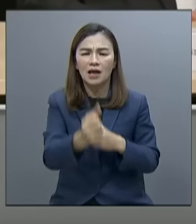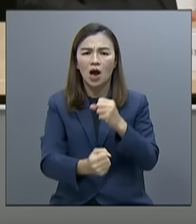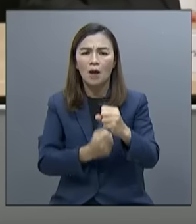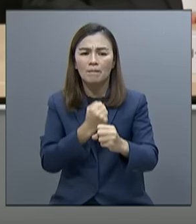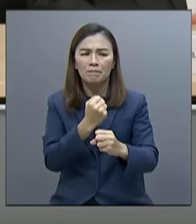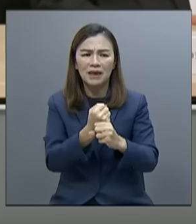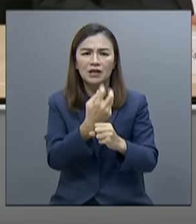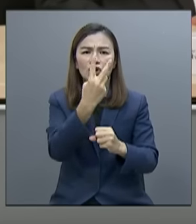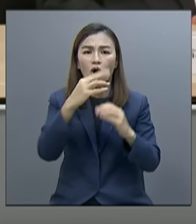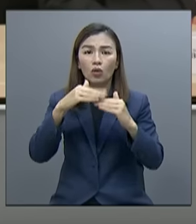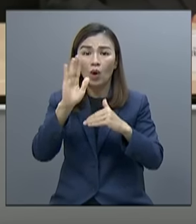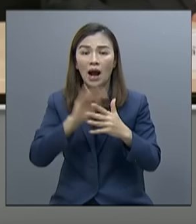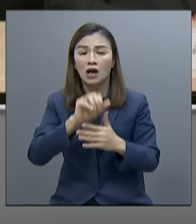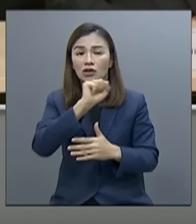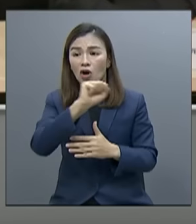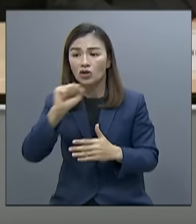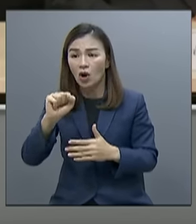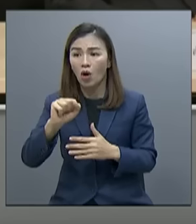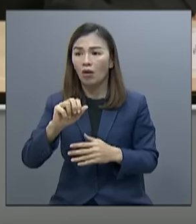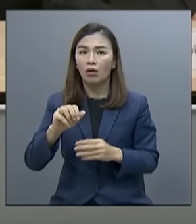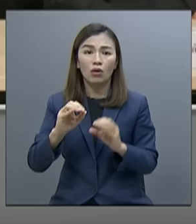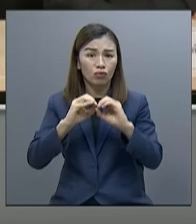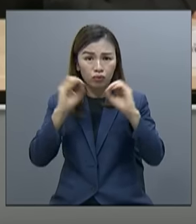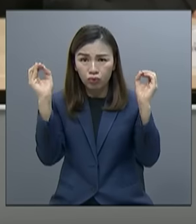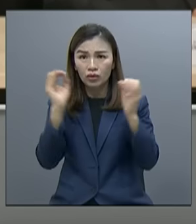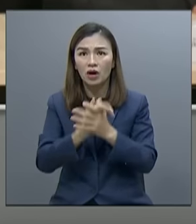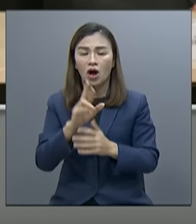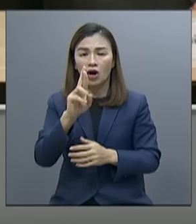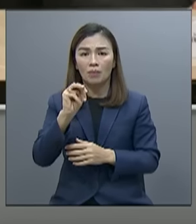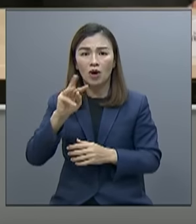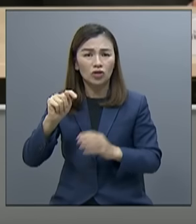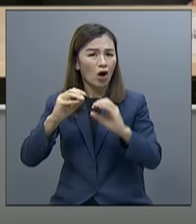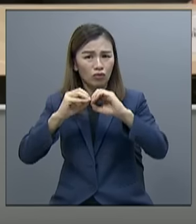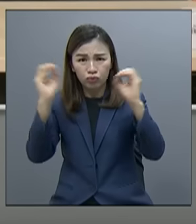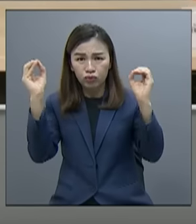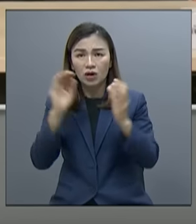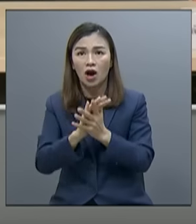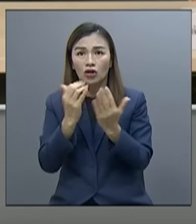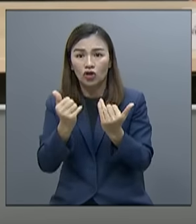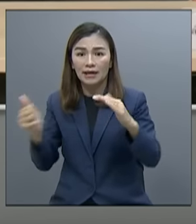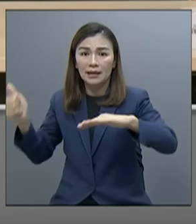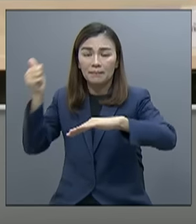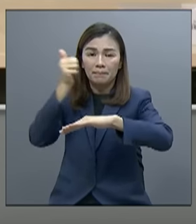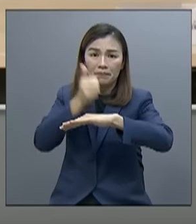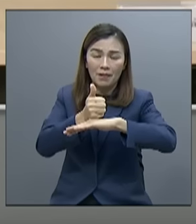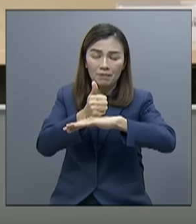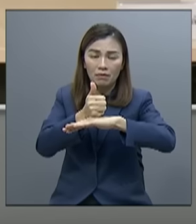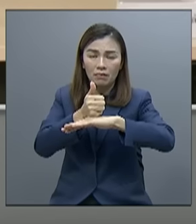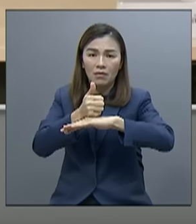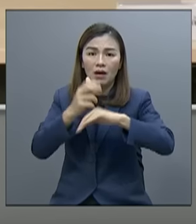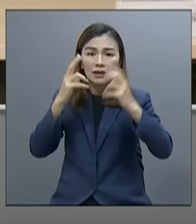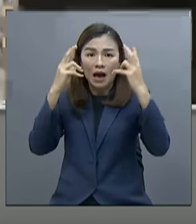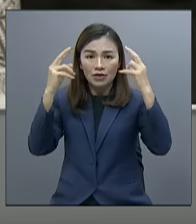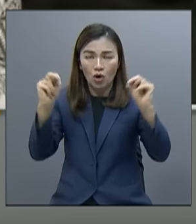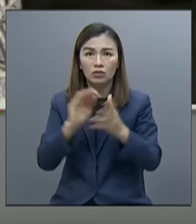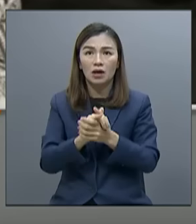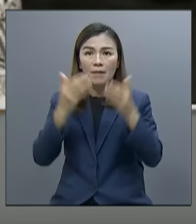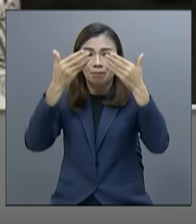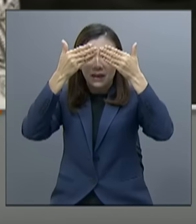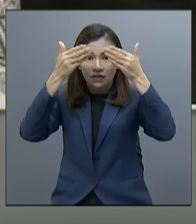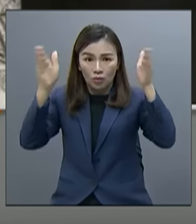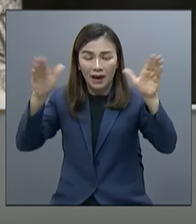ก็ยังไม่เคยเป็นรัฐมนตรีอะไรก็ยังไม่เคยเป็นเลยตอนนี้ต้องก้าวขึ้นเป็นนายกรัฐมนตรีแล้วประสบการณ์ในการบริหารรา